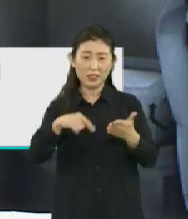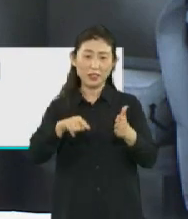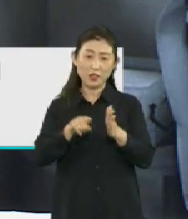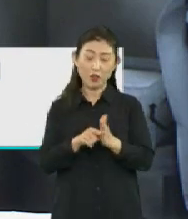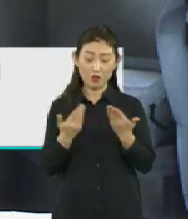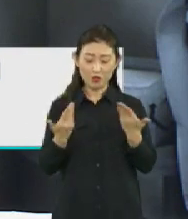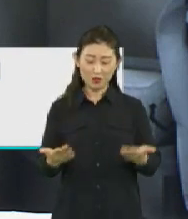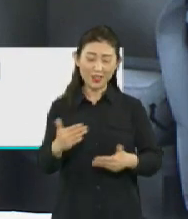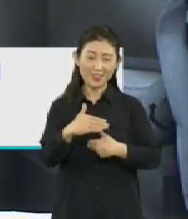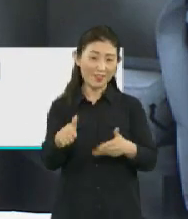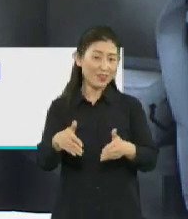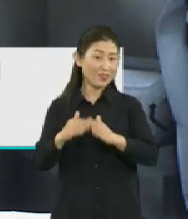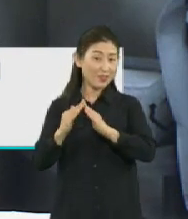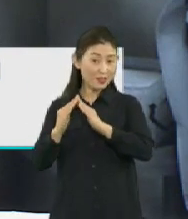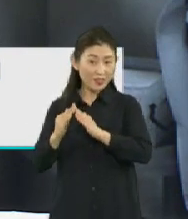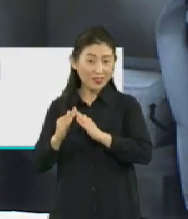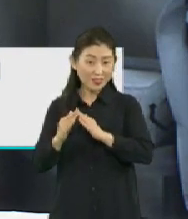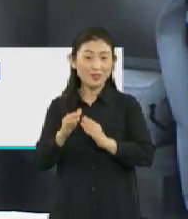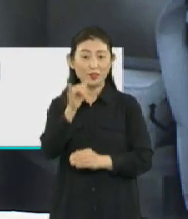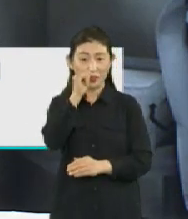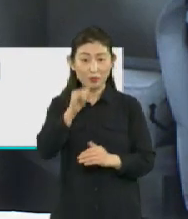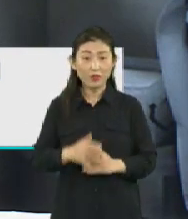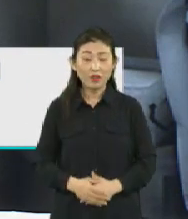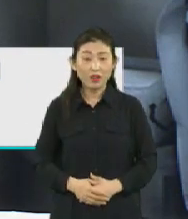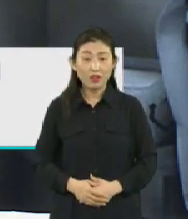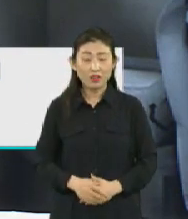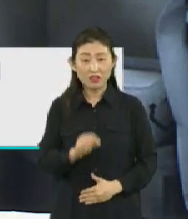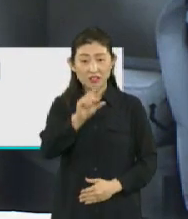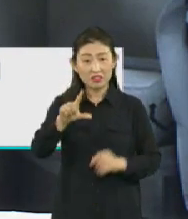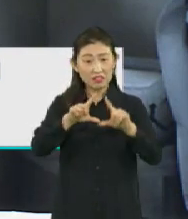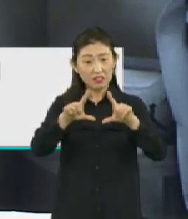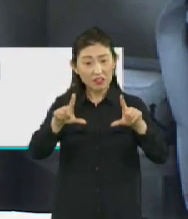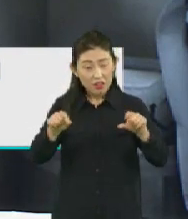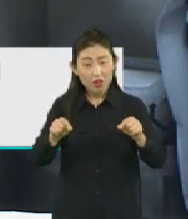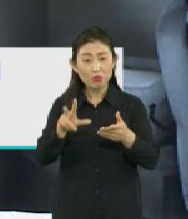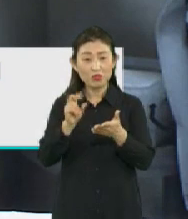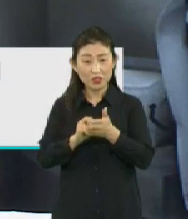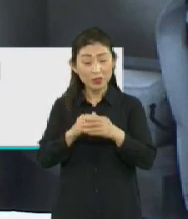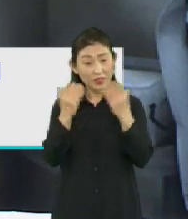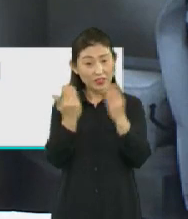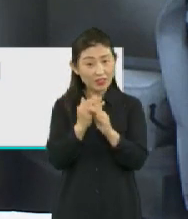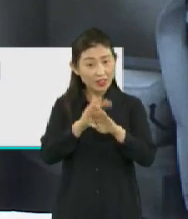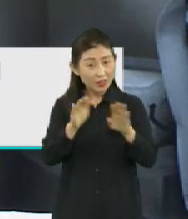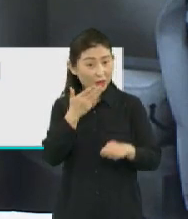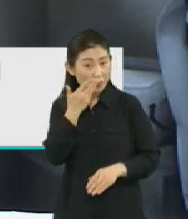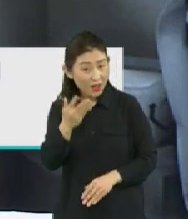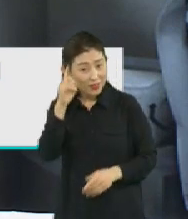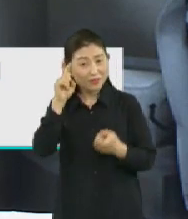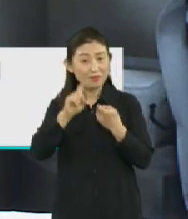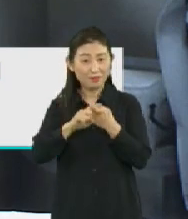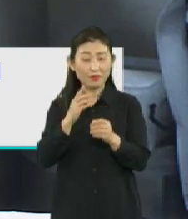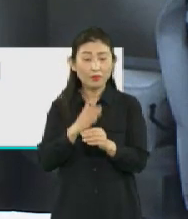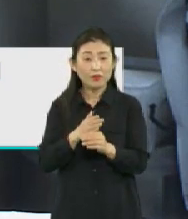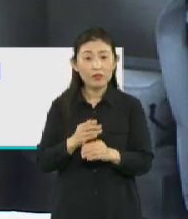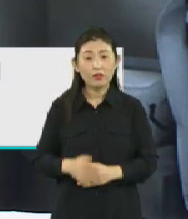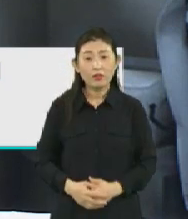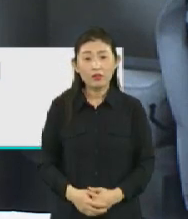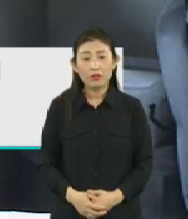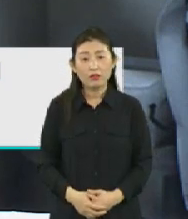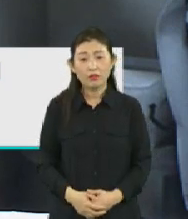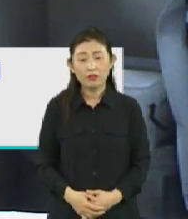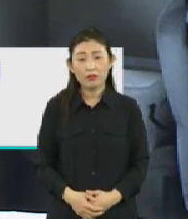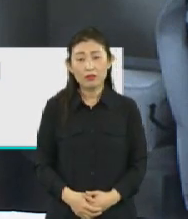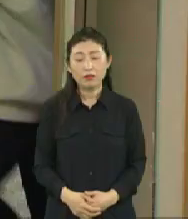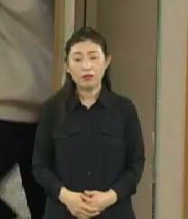위한 휴게실까지 설치하는 학교도 있는데 위생용품 빈곤 문제가 완전히 해결될지 관심입니다. 김진석